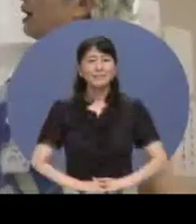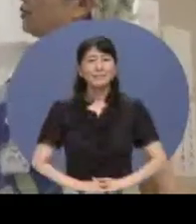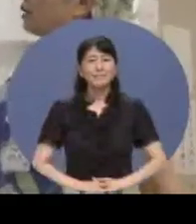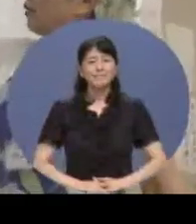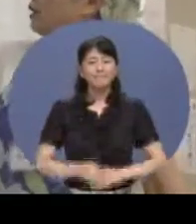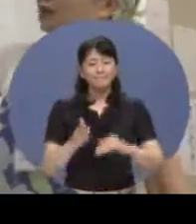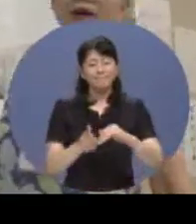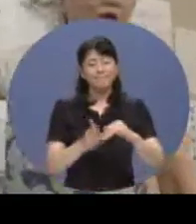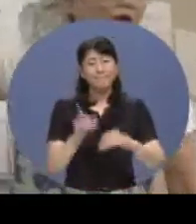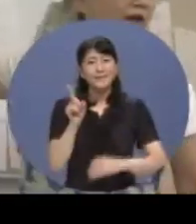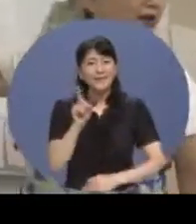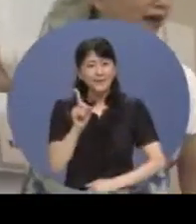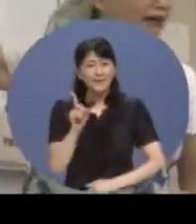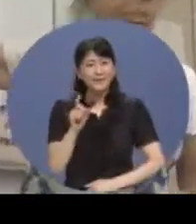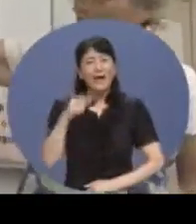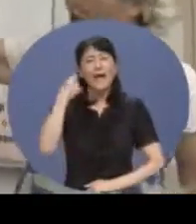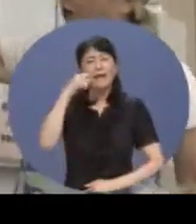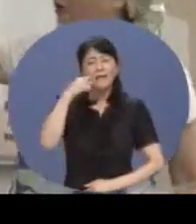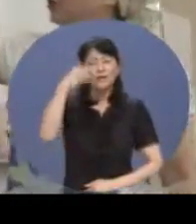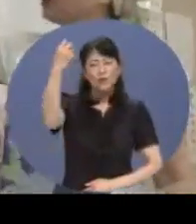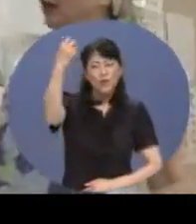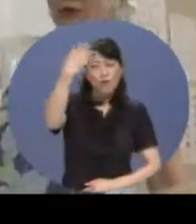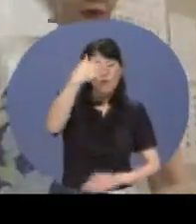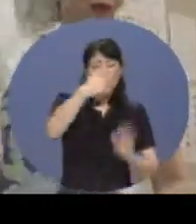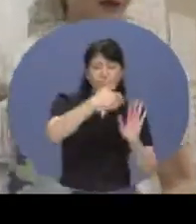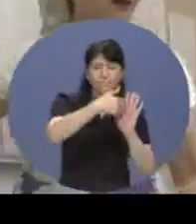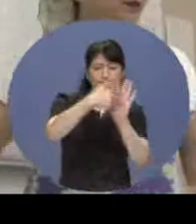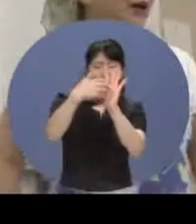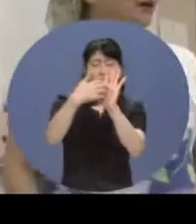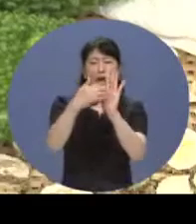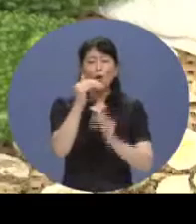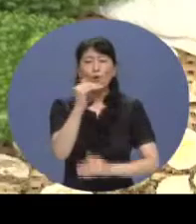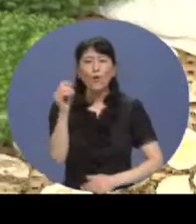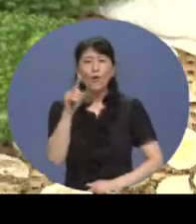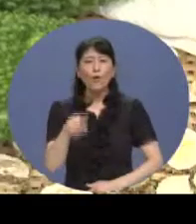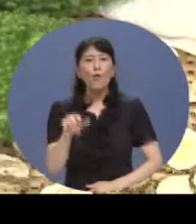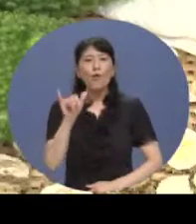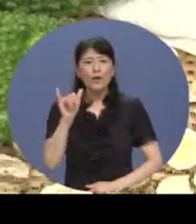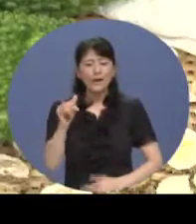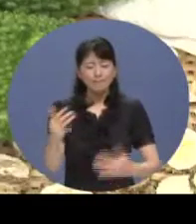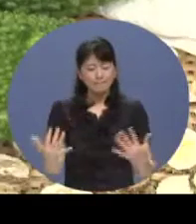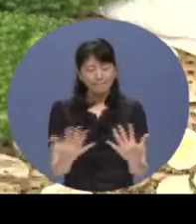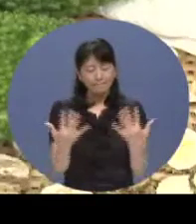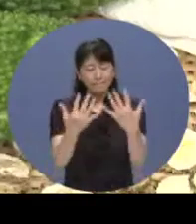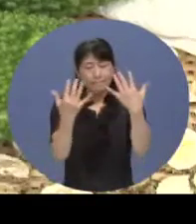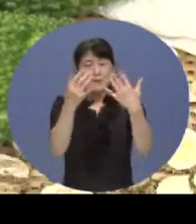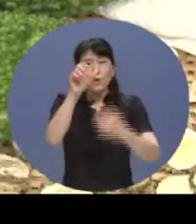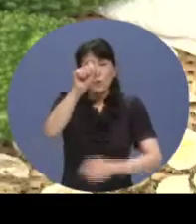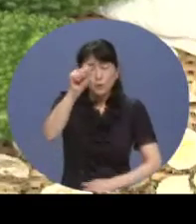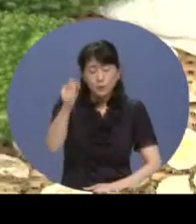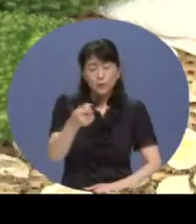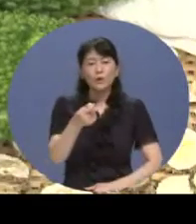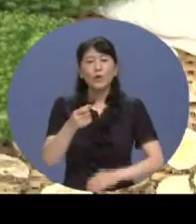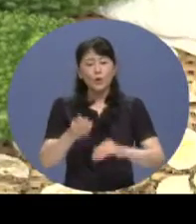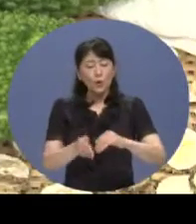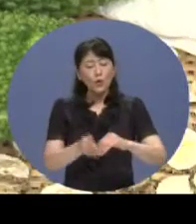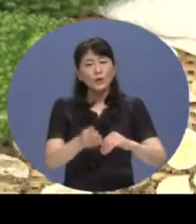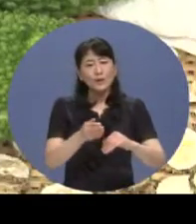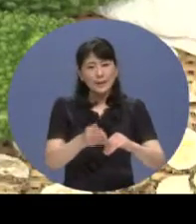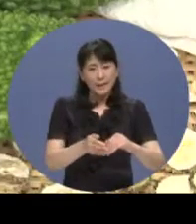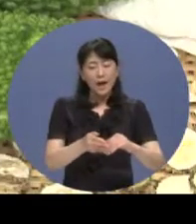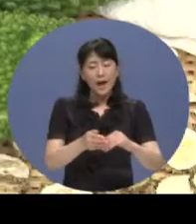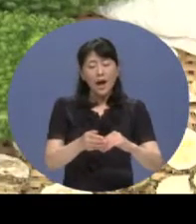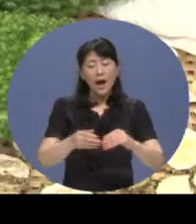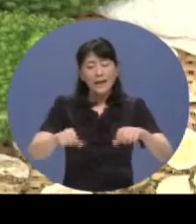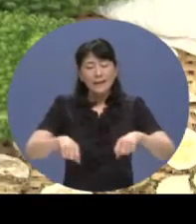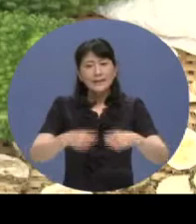この日のメニューは、夏の日よけとして大活躍した緑のカーテンで収穫したゴーヤを使った